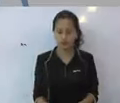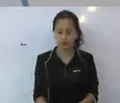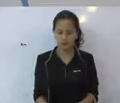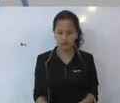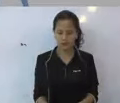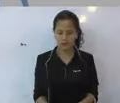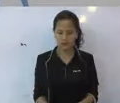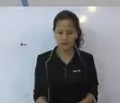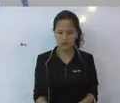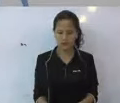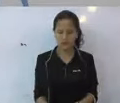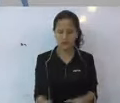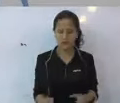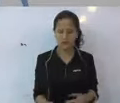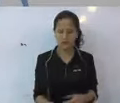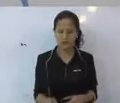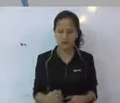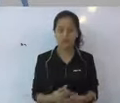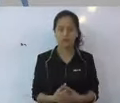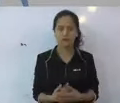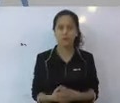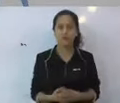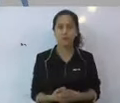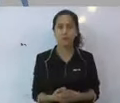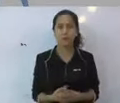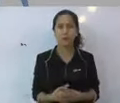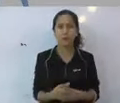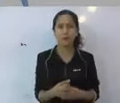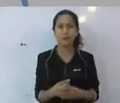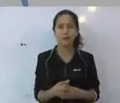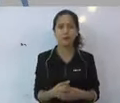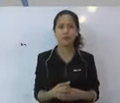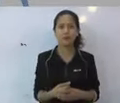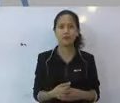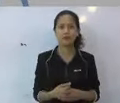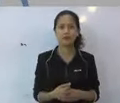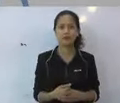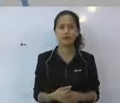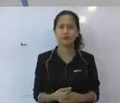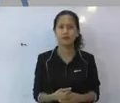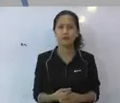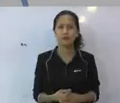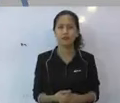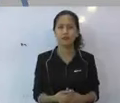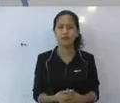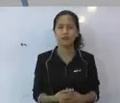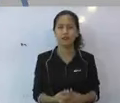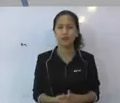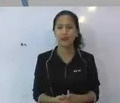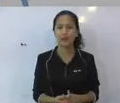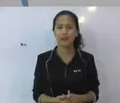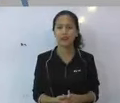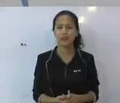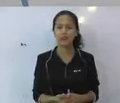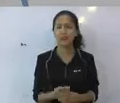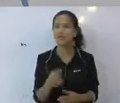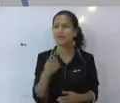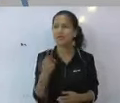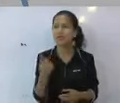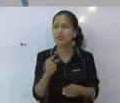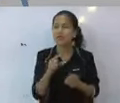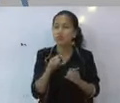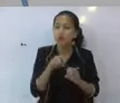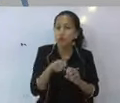Tupig. Tapos tupig bangus. Oo, di ba? Oh, dagupan bangus 'yan ang mga ano diyan eh. So parang